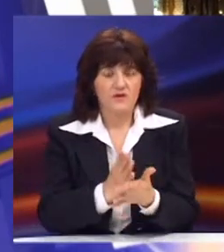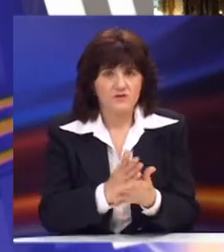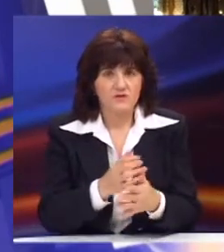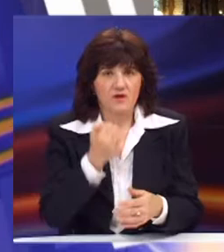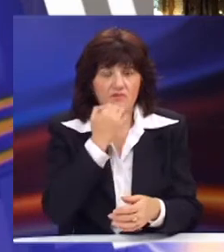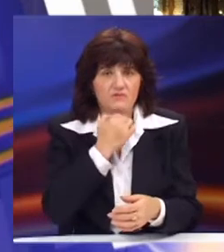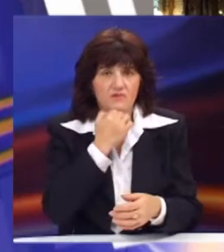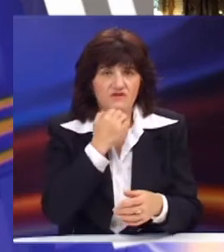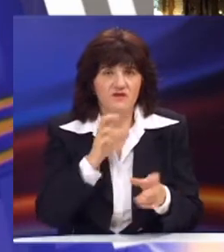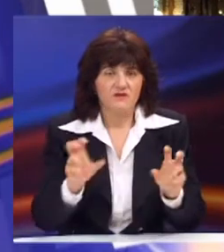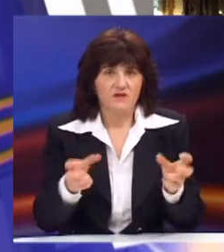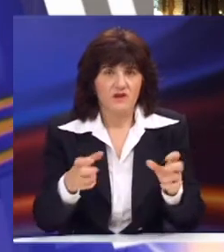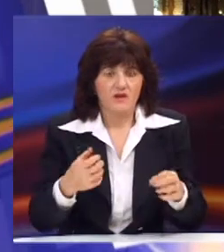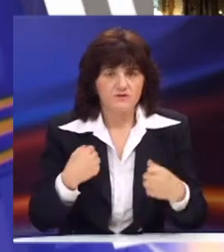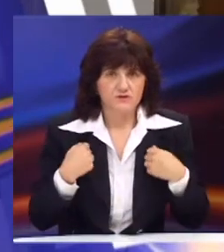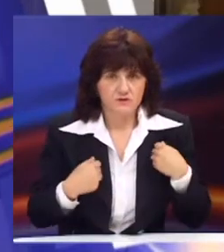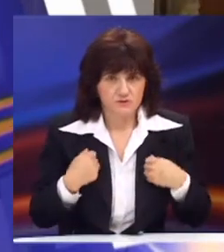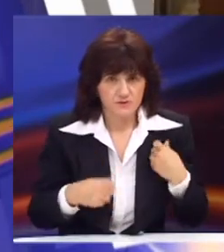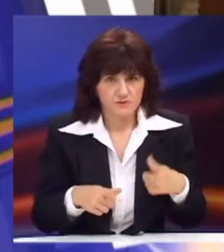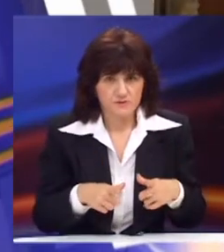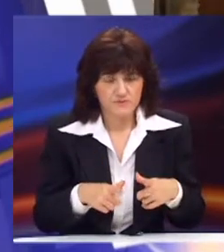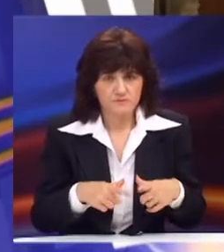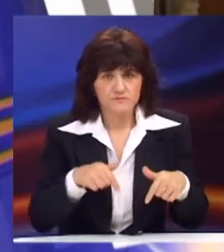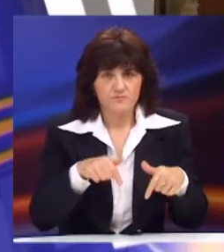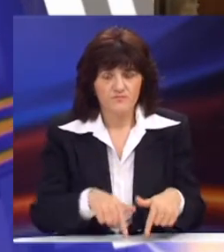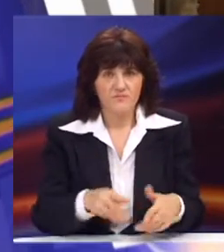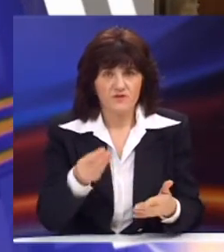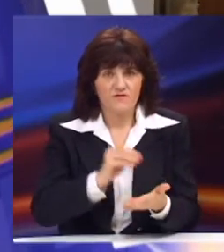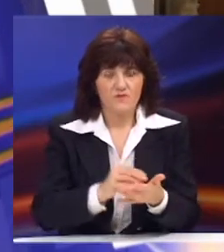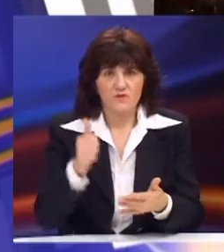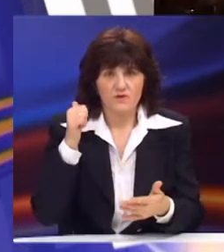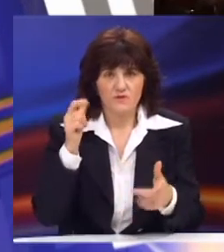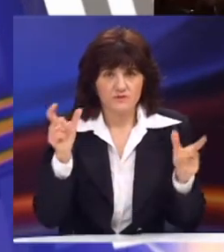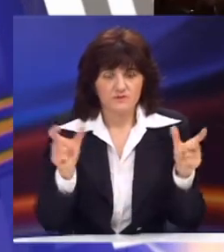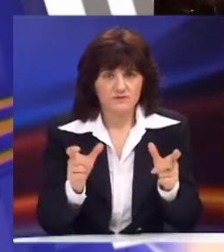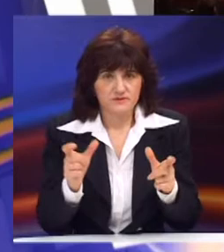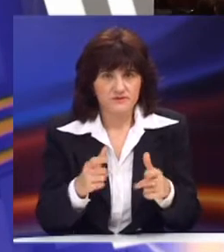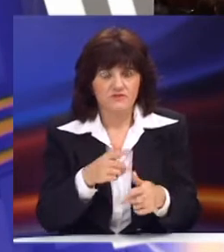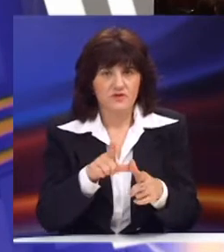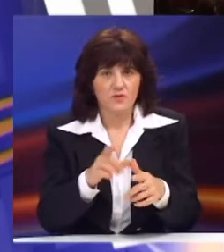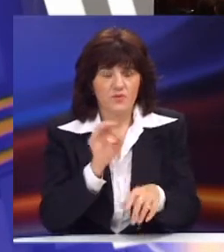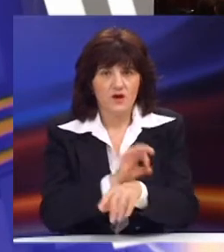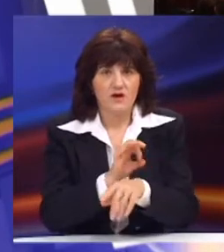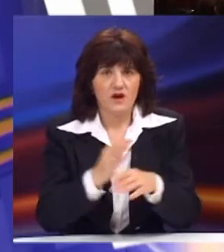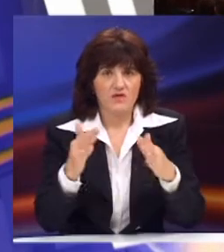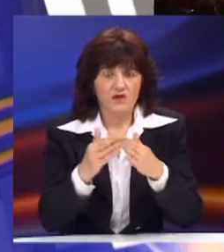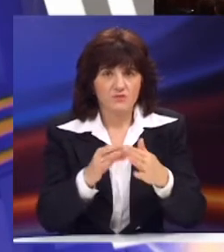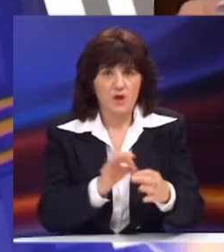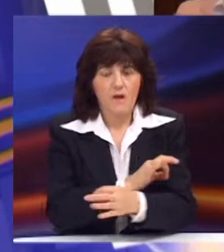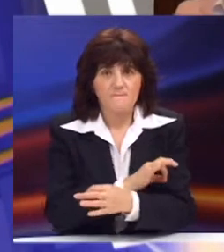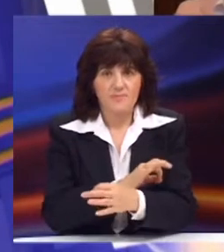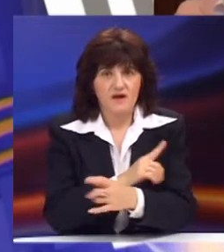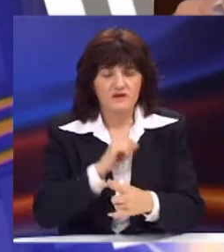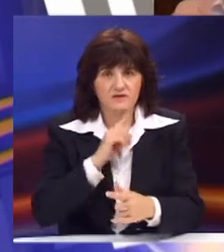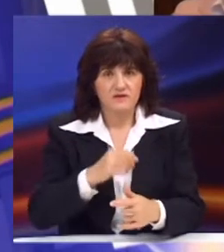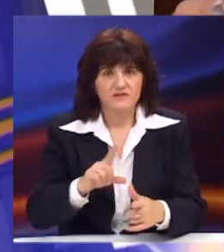boriti da do ovakve privatizacije ne dođe. Jubilej ove medijske kuće obeležen je sinoć, također u Velikoj većnici gradske kuće,